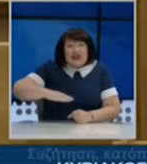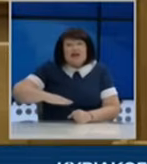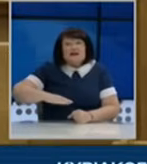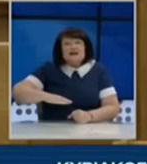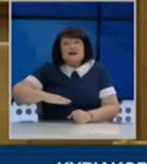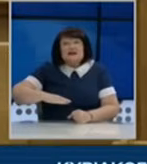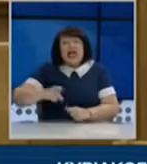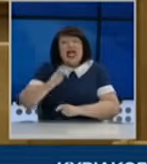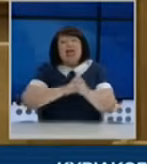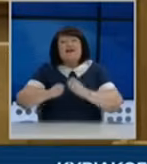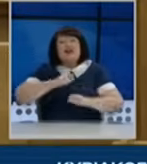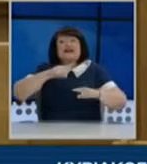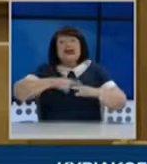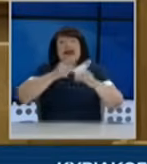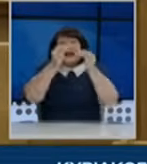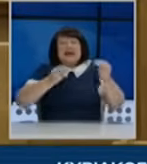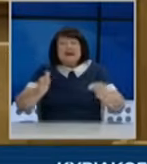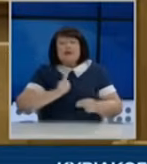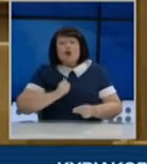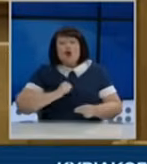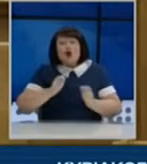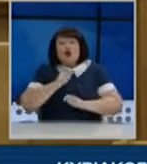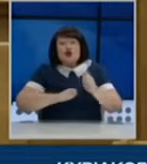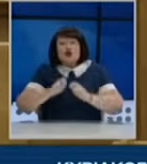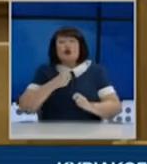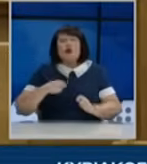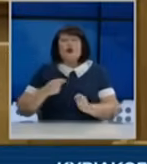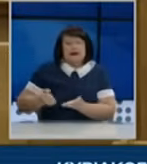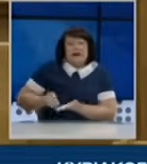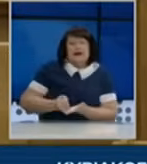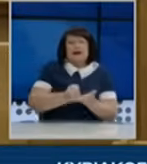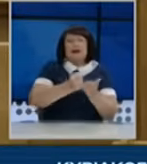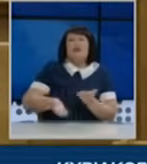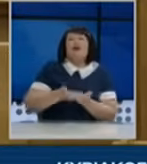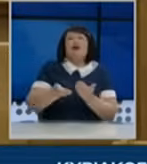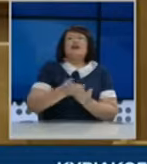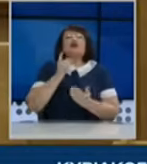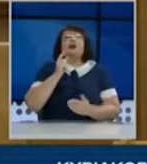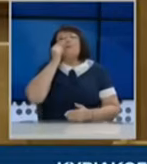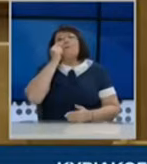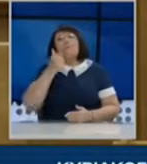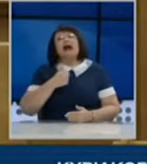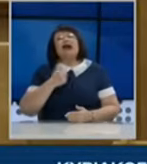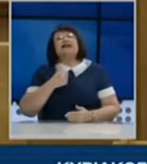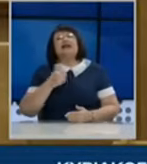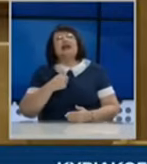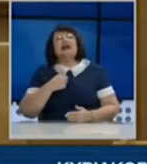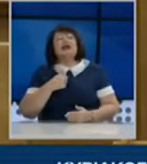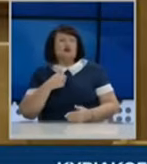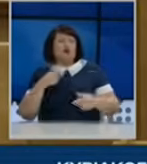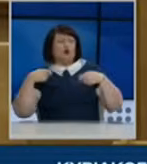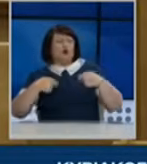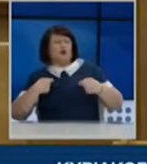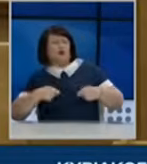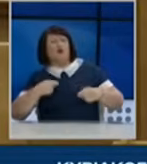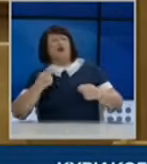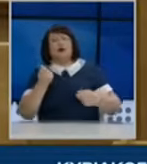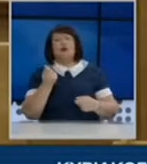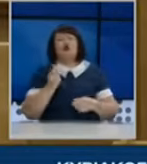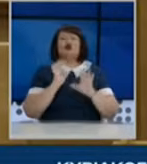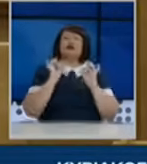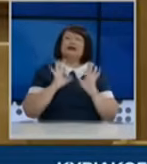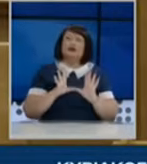το κίνημα, αυτό το κόμμα. Μόνος μου. Ούτε ολιγάρχη είχα από πίσω μου, ούτε ο πατέρας μου Ανθρακορίχος ήταν πλούσιος Μητσοτάκης. Λοιπόν, αυτό